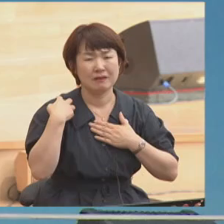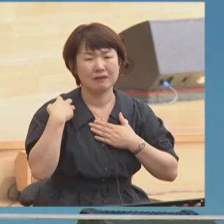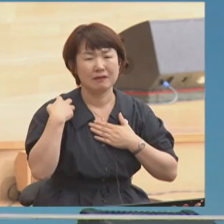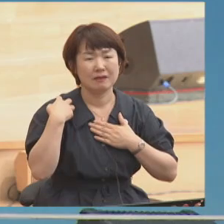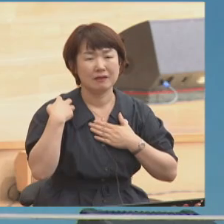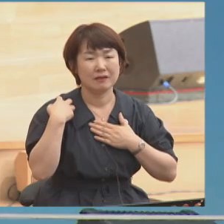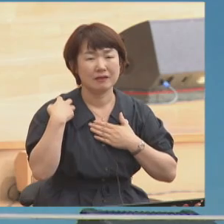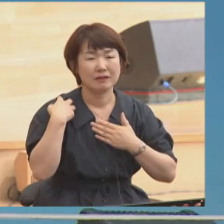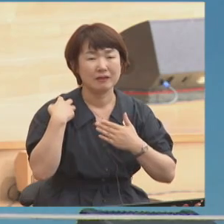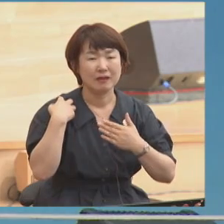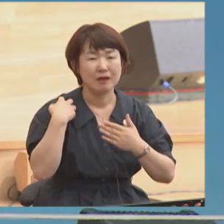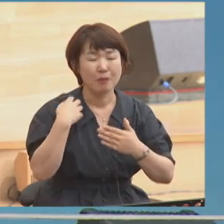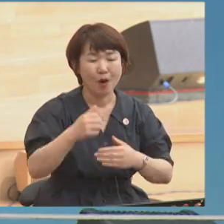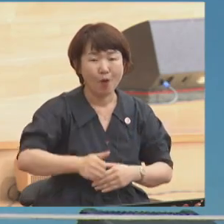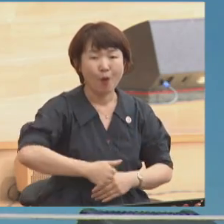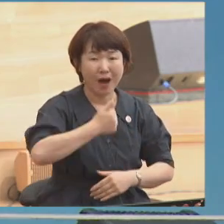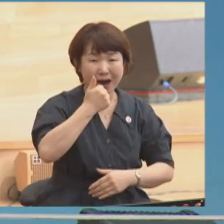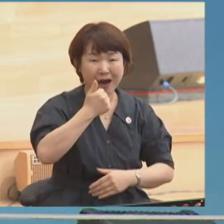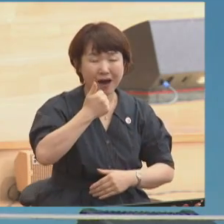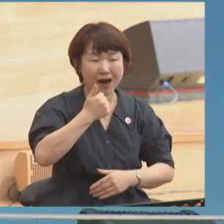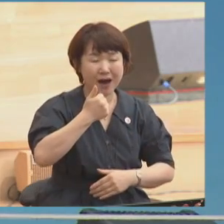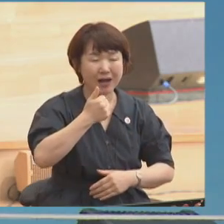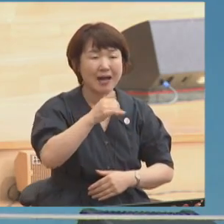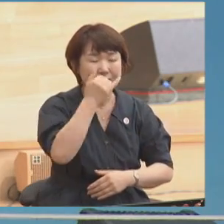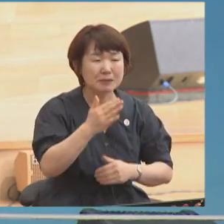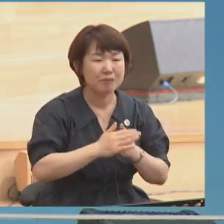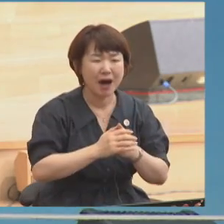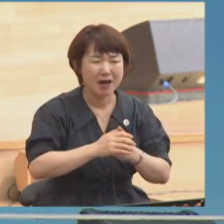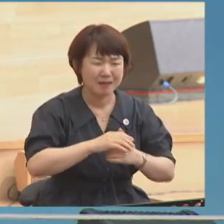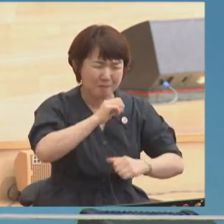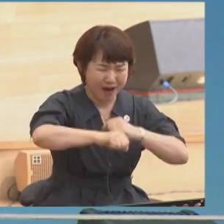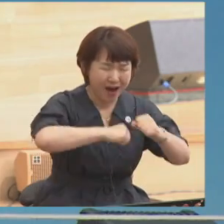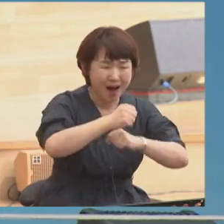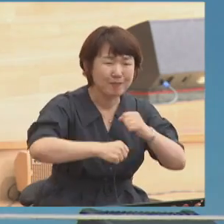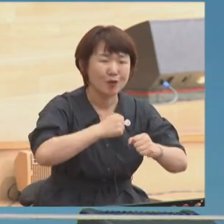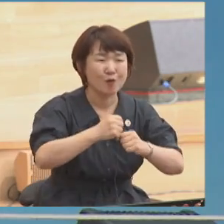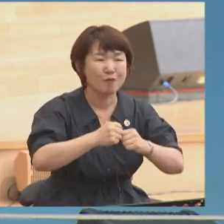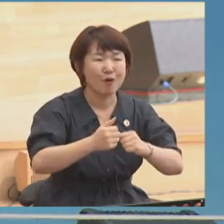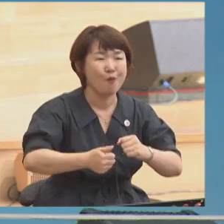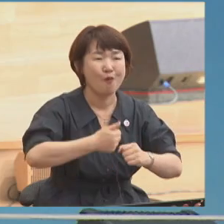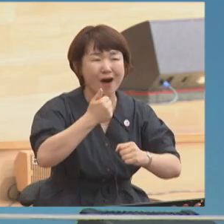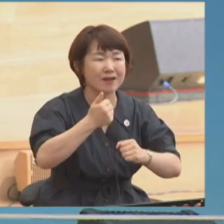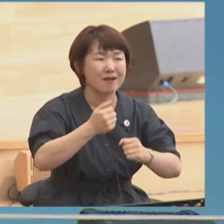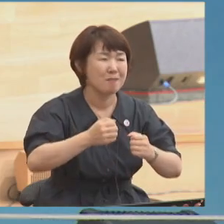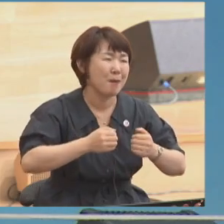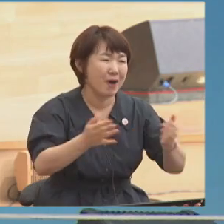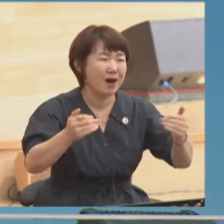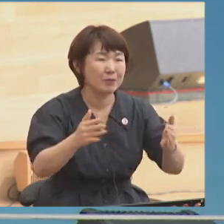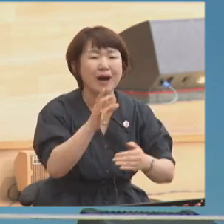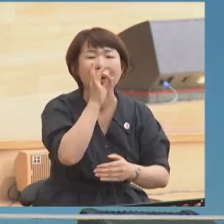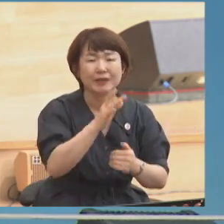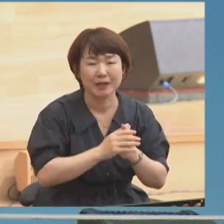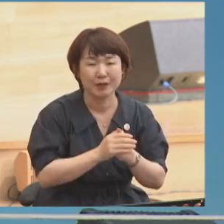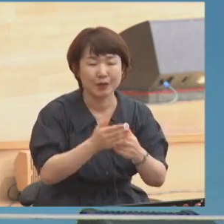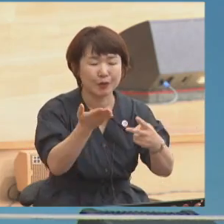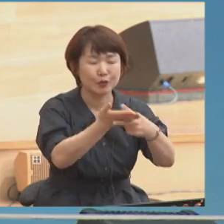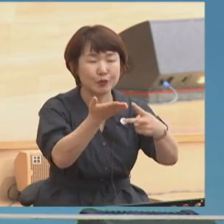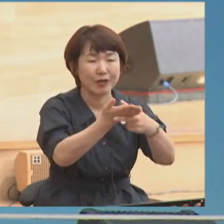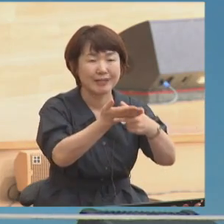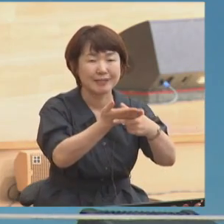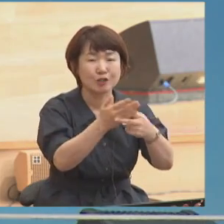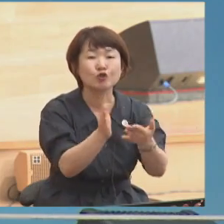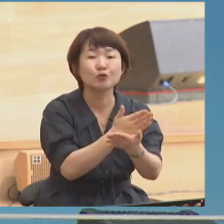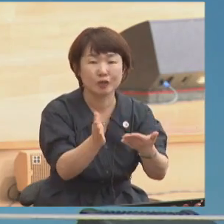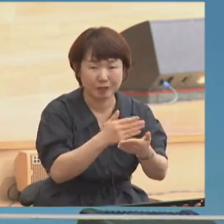있지만 아무렇게나 화낼 권리는 우리에 없어요. 반드시 구분해야 돼요. 두 가지를 구분해야 돼요.